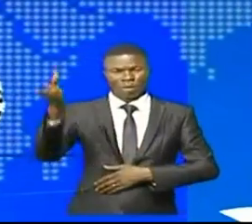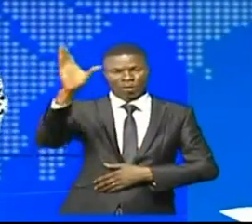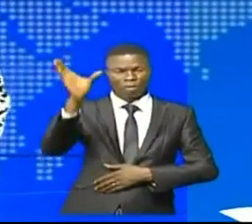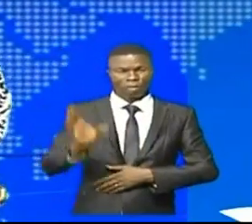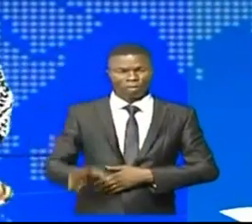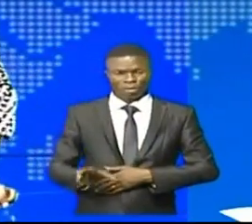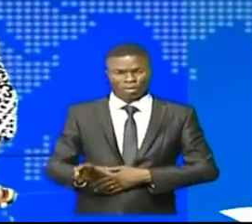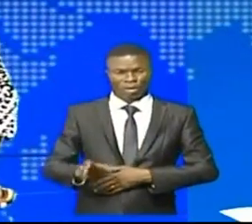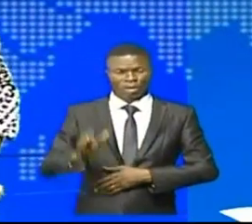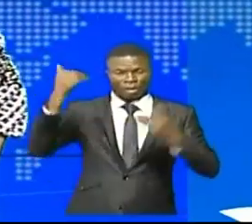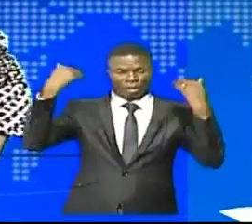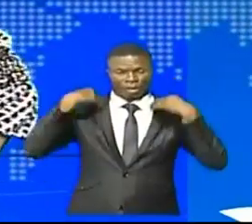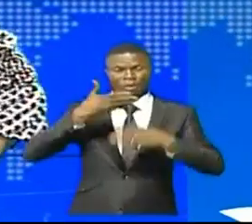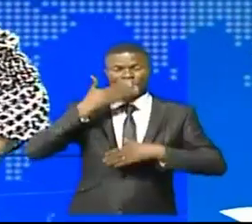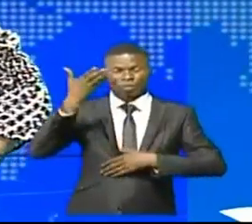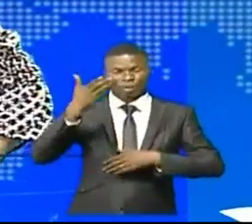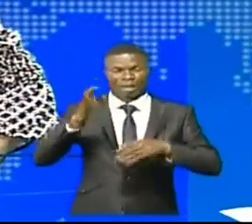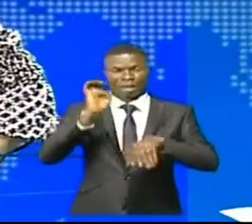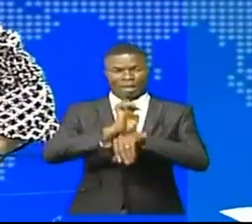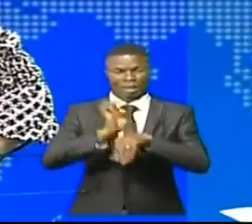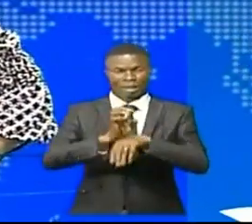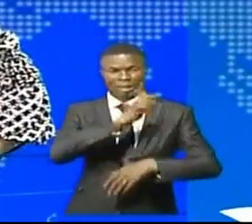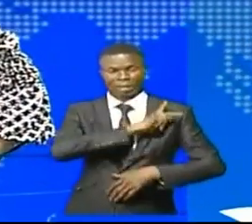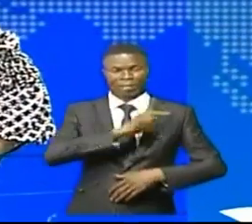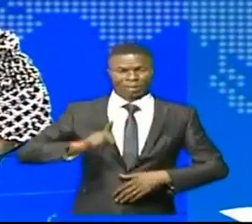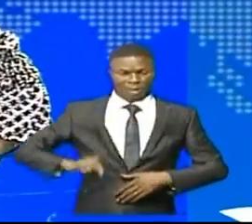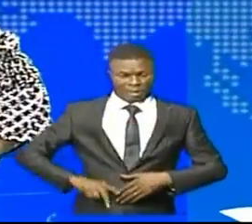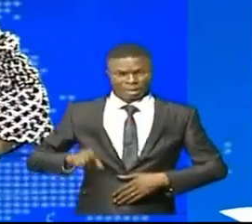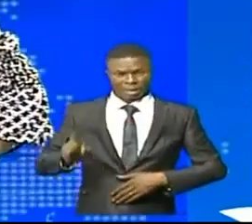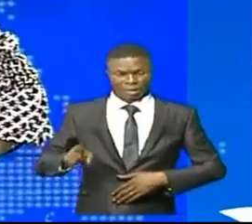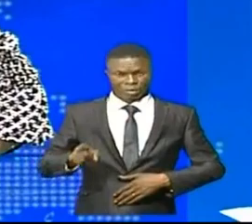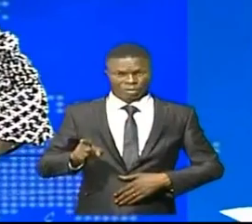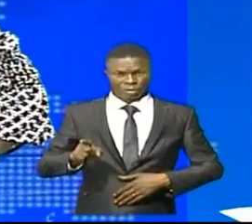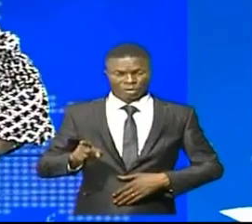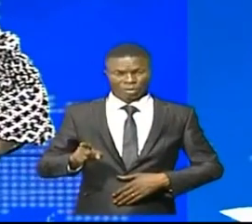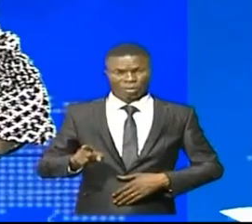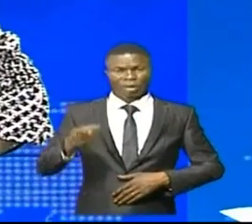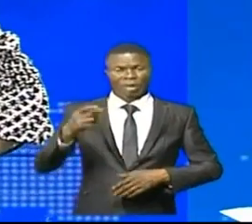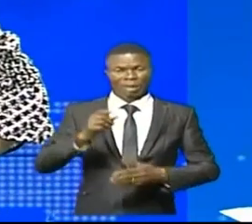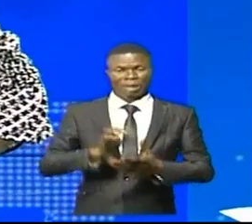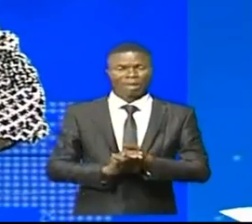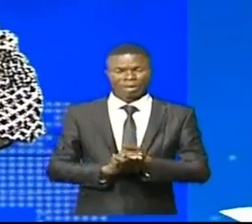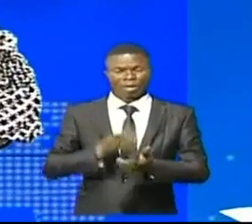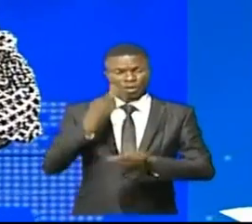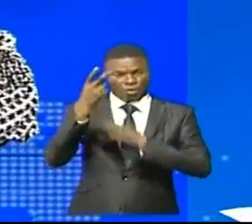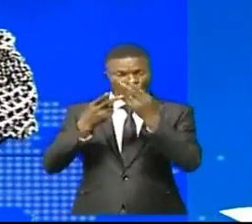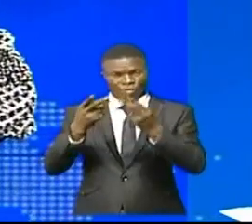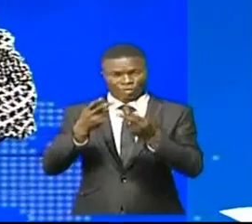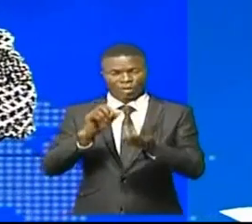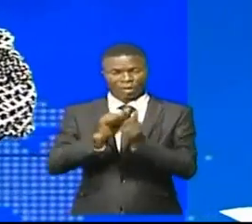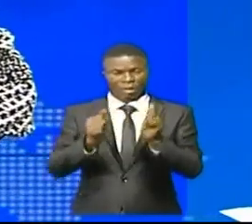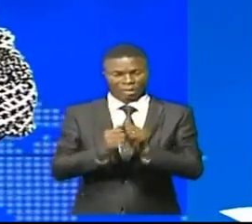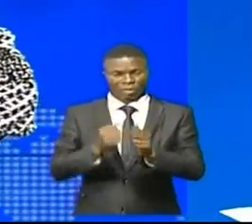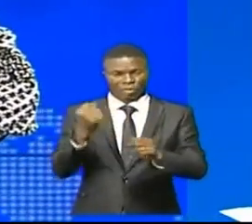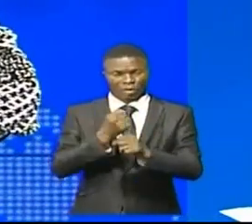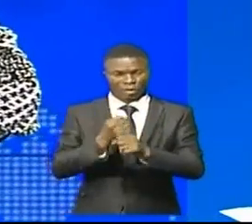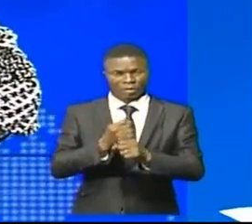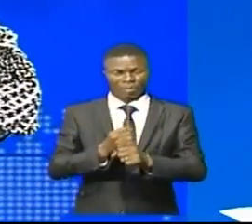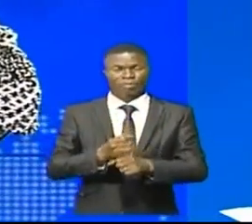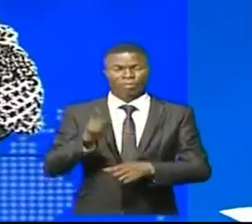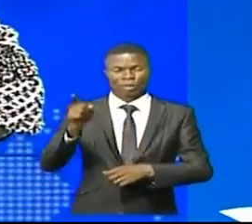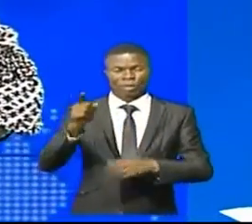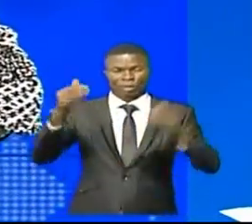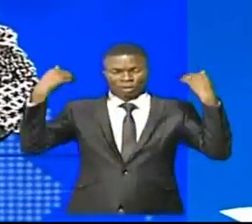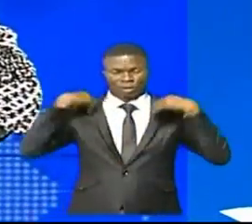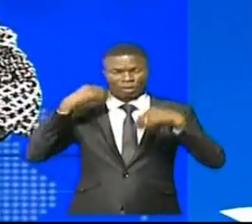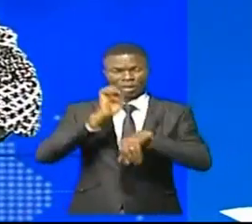chef spirituel et représentant légal de l'église kimbanguiste en fait un cheval de bataille. Simon Kimbangu Kiangani